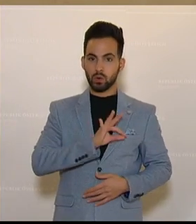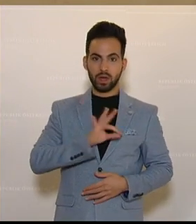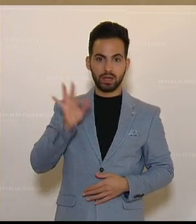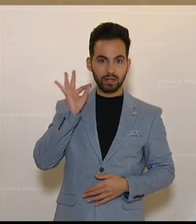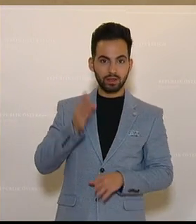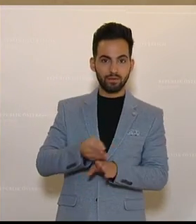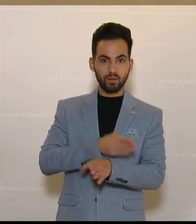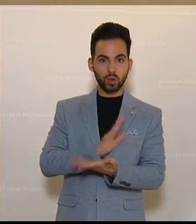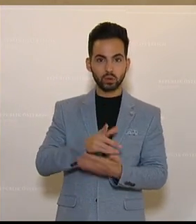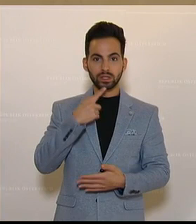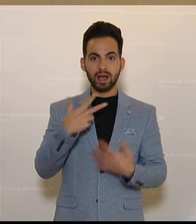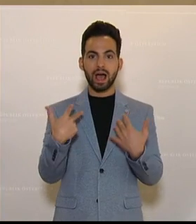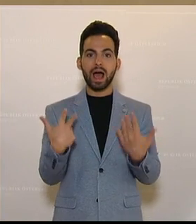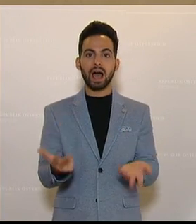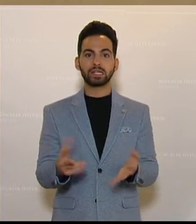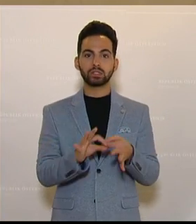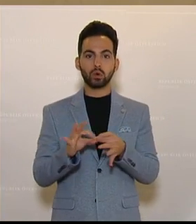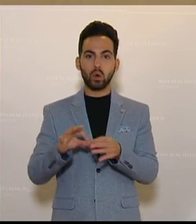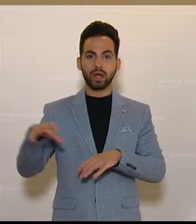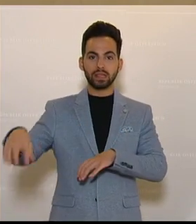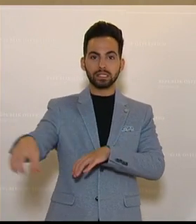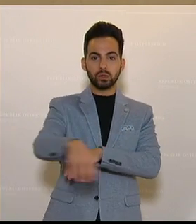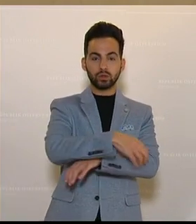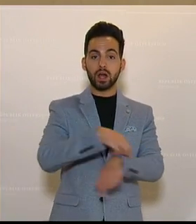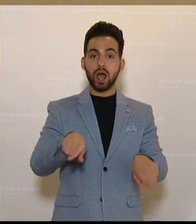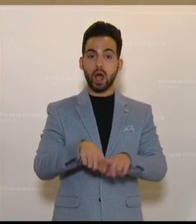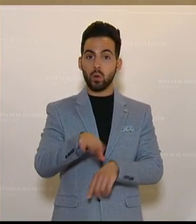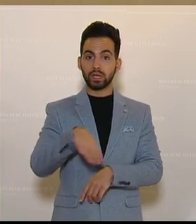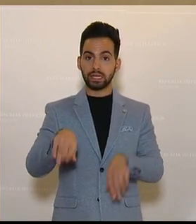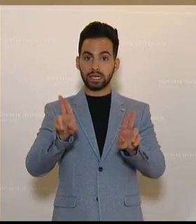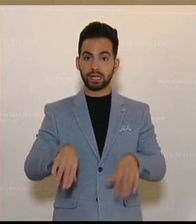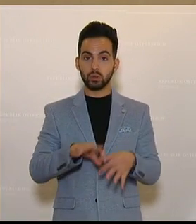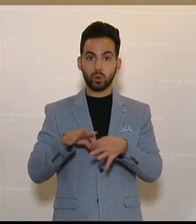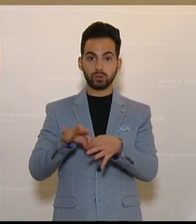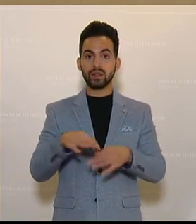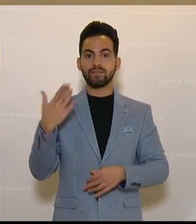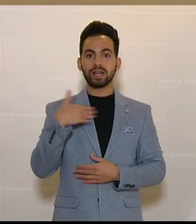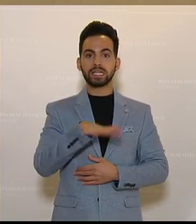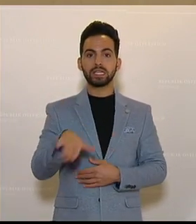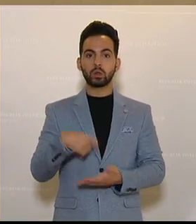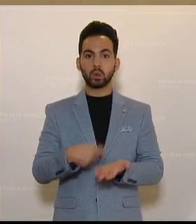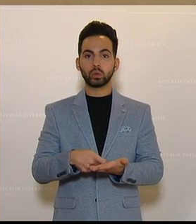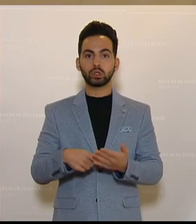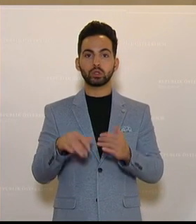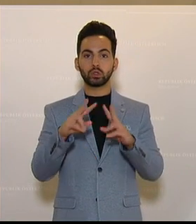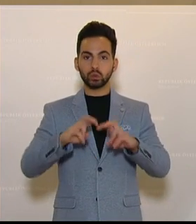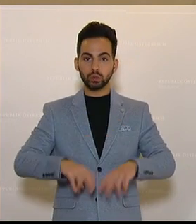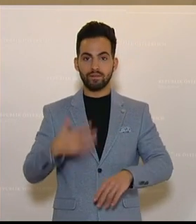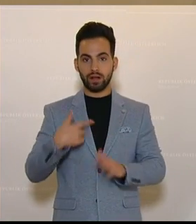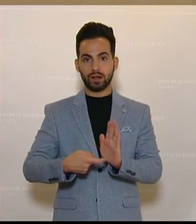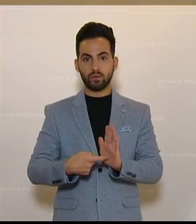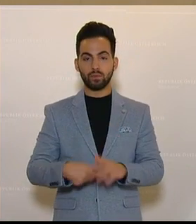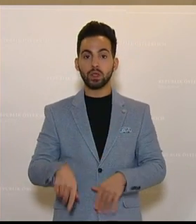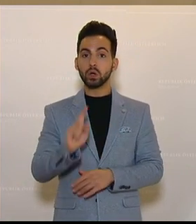haben 80 Organisationen, auch Kinderrechtsorganisationen, die Kinderkostenstudie gefordert. Eine